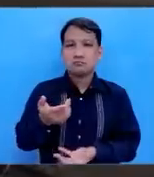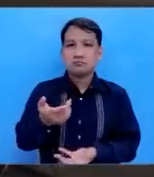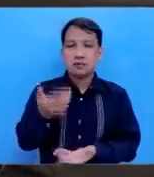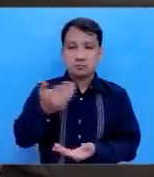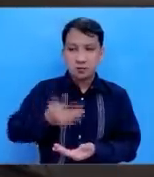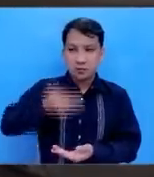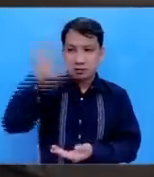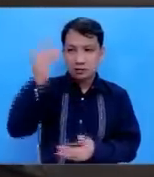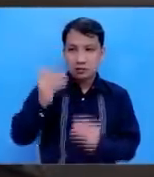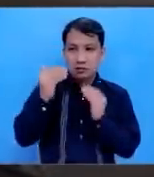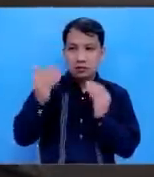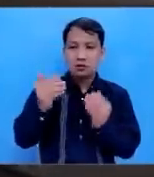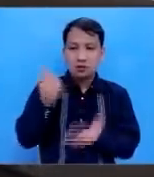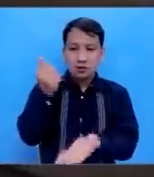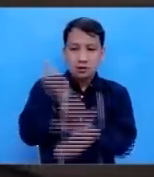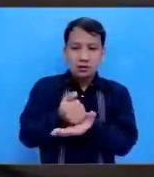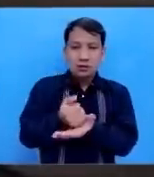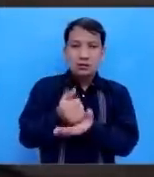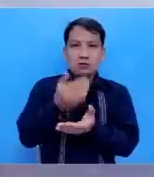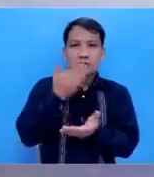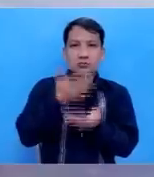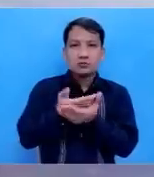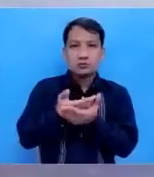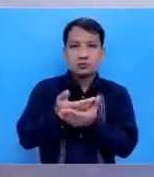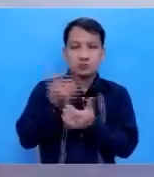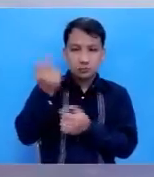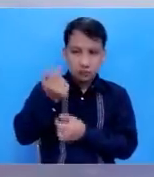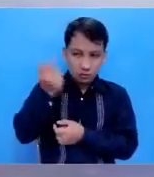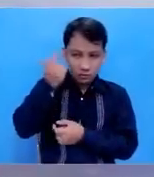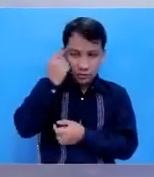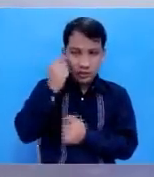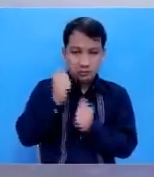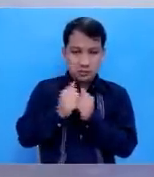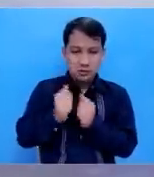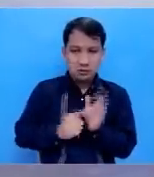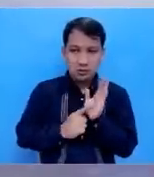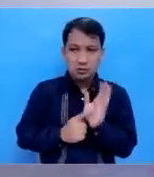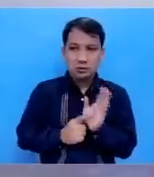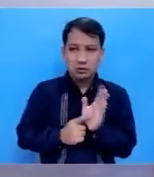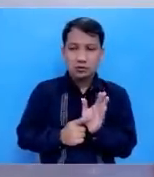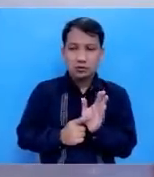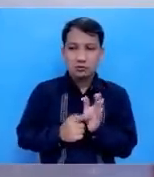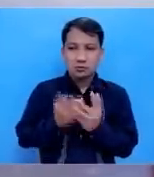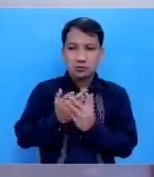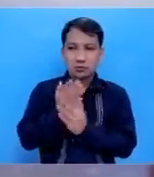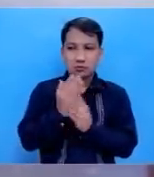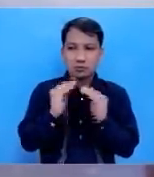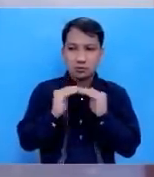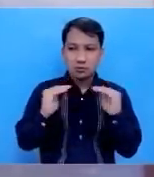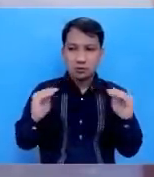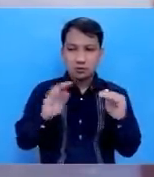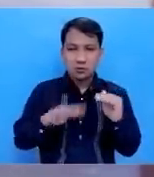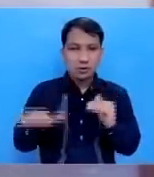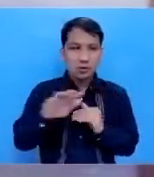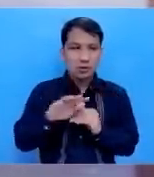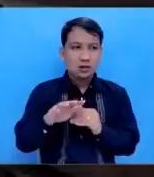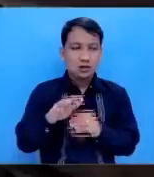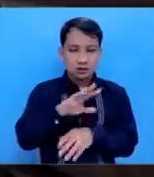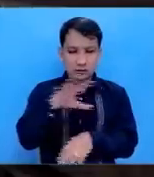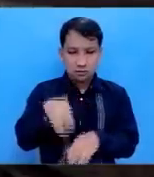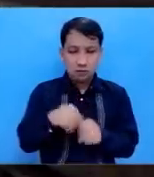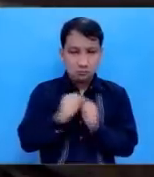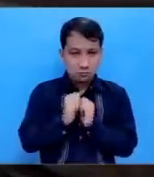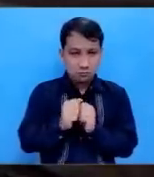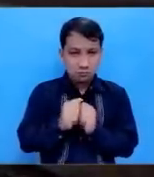ay ang Seal of Local Good Governance. Ang ibig sabihin niyan, transparent ang transaksyon, nakadeliver ka